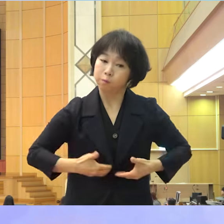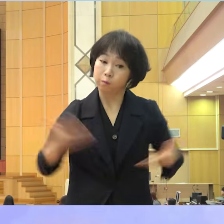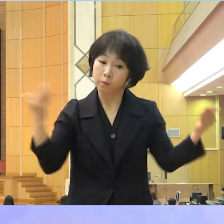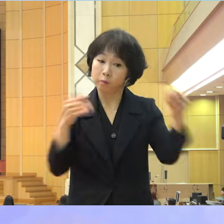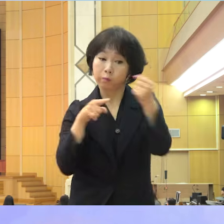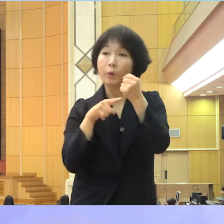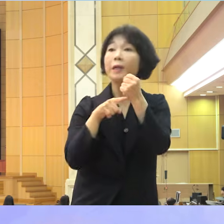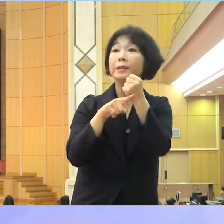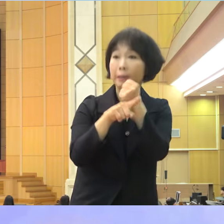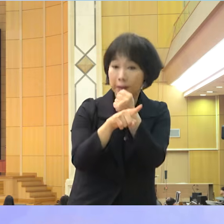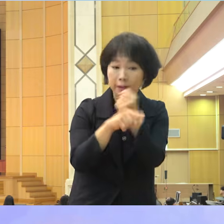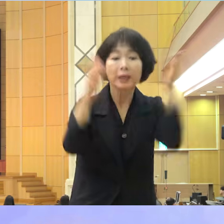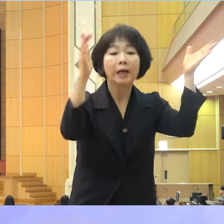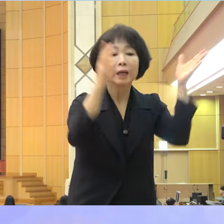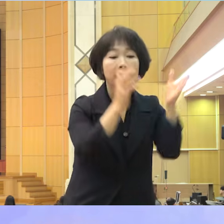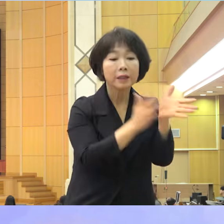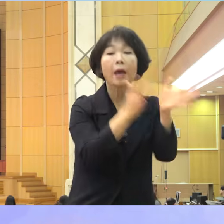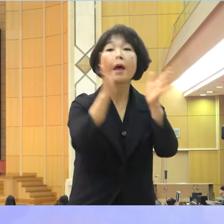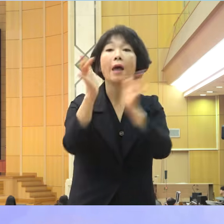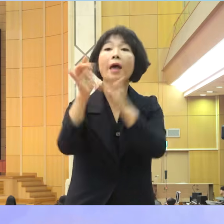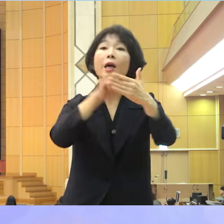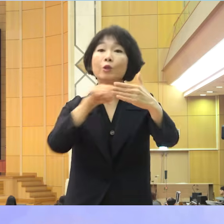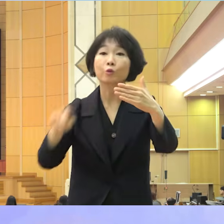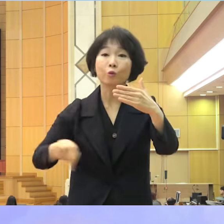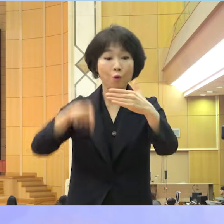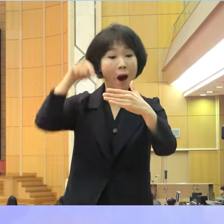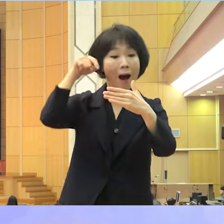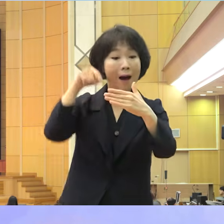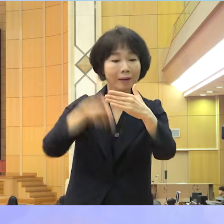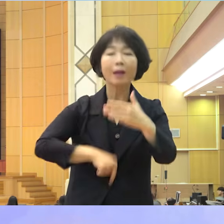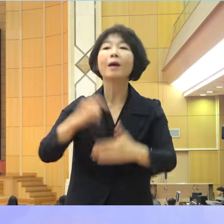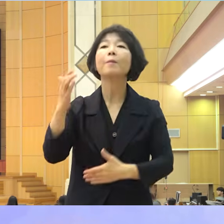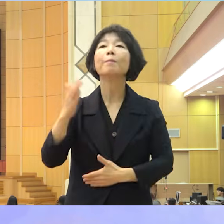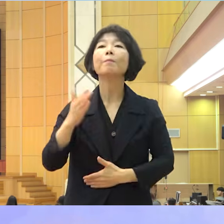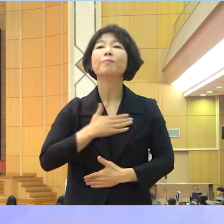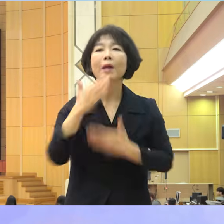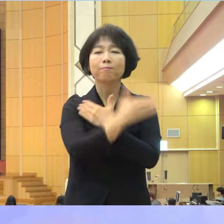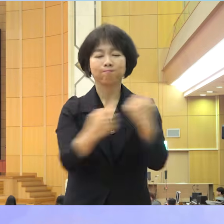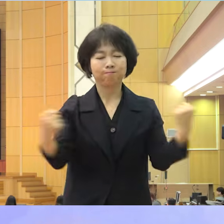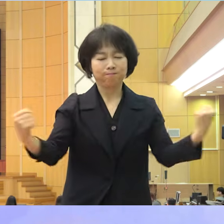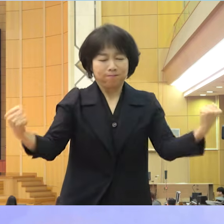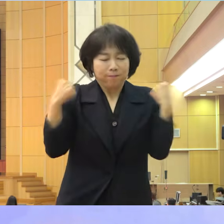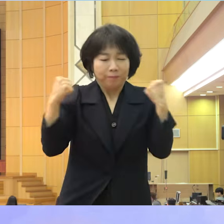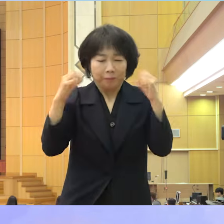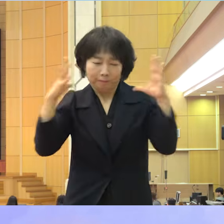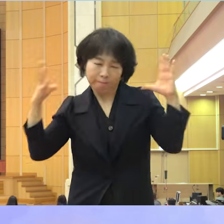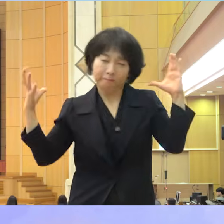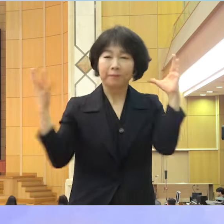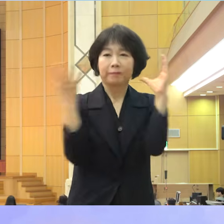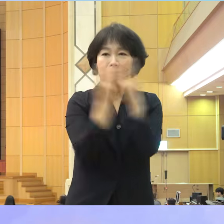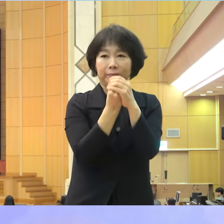낙심하지 않는 것은 예수 안에 난